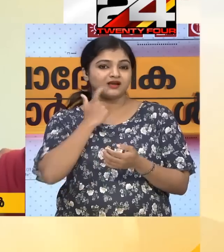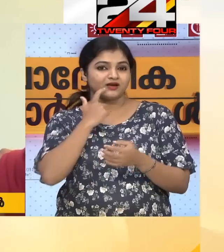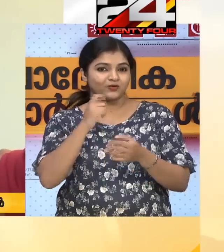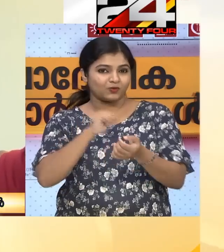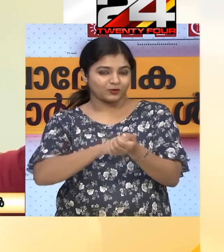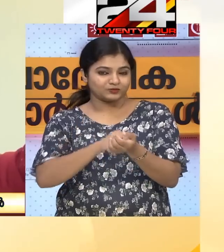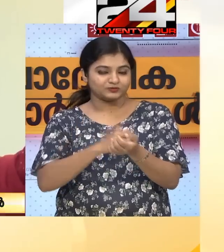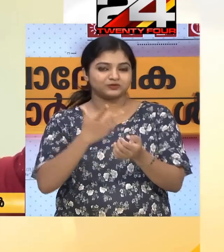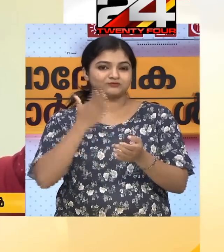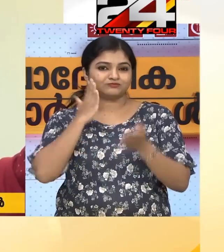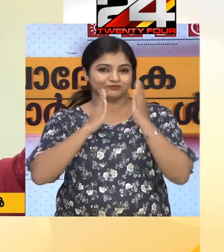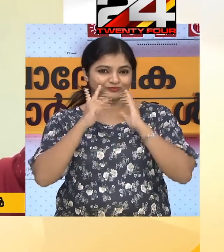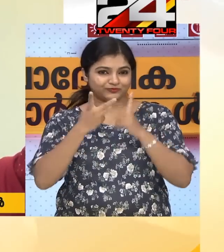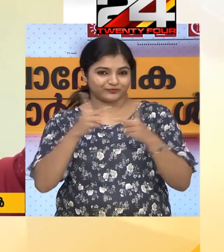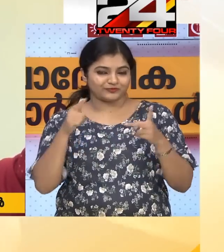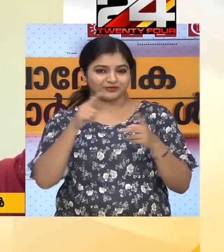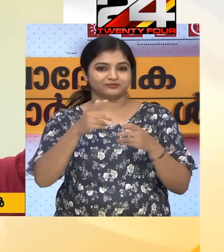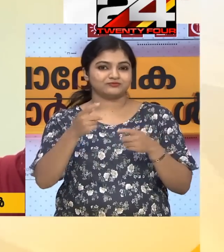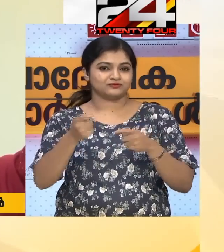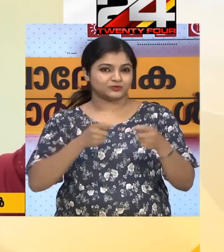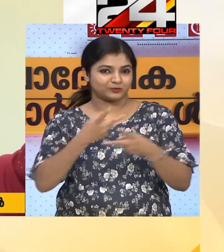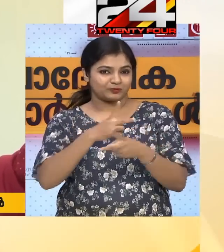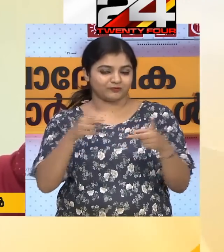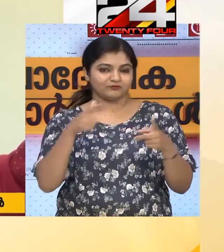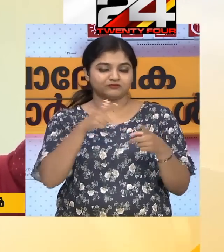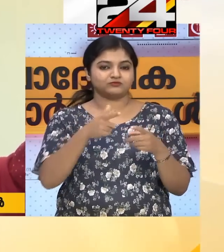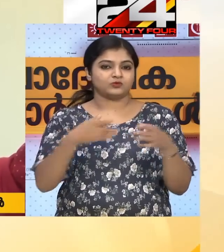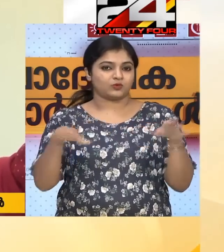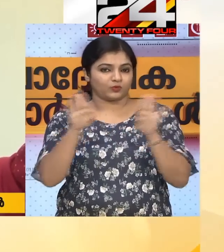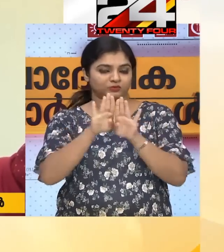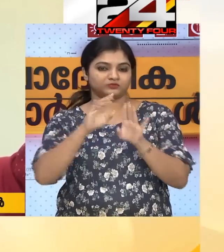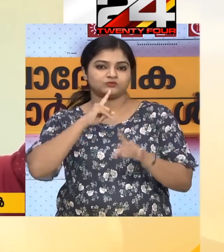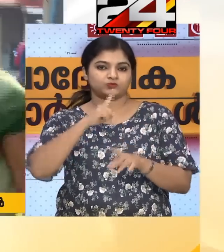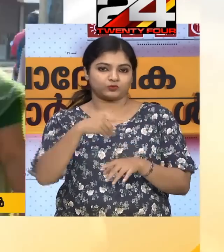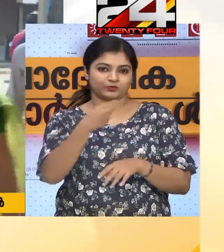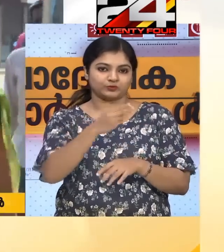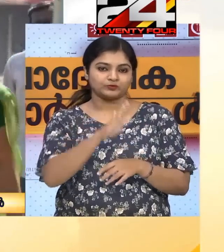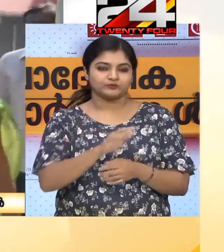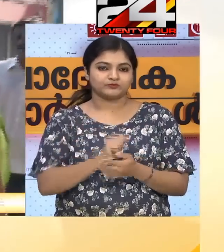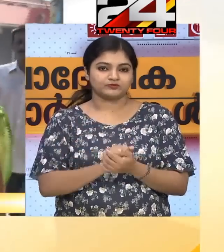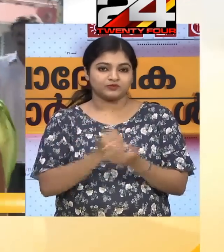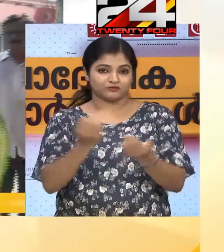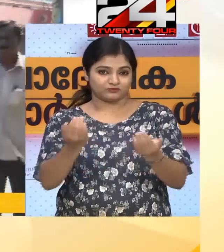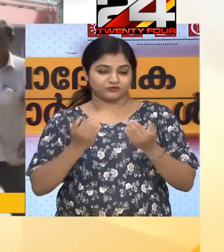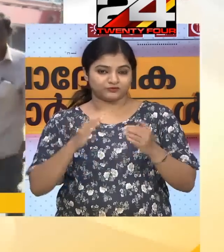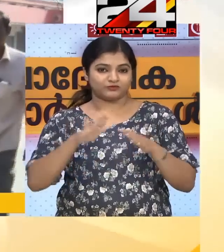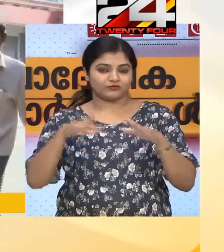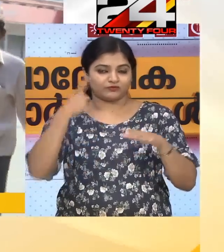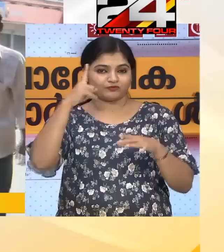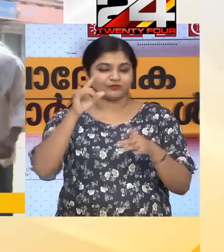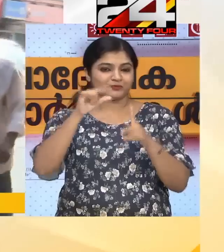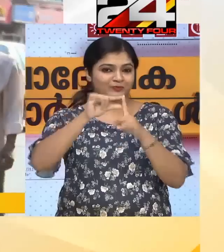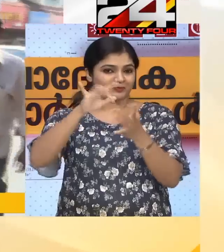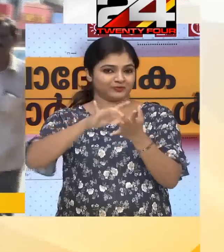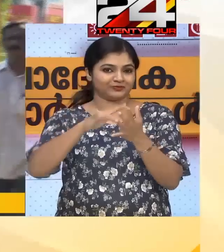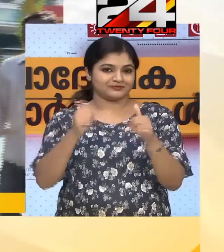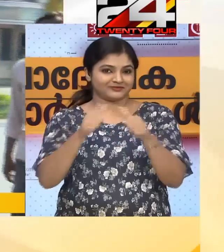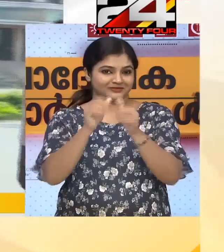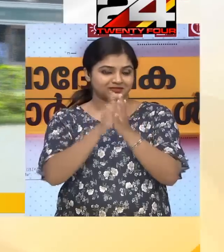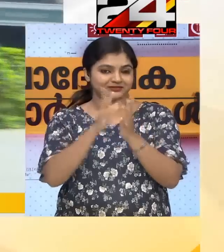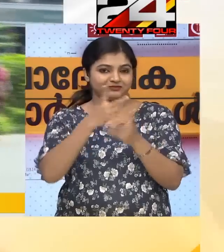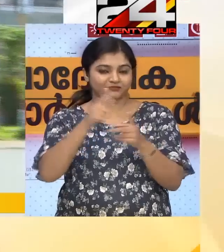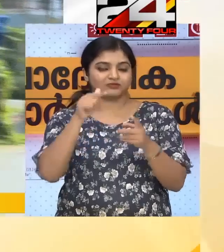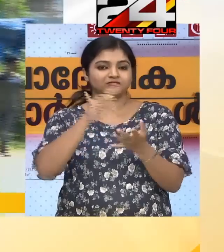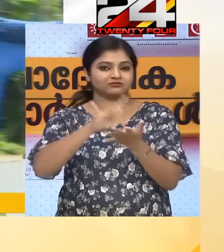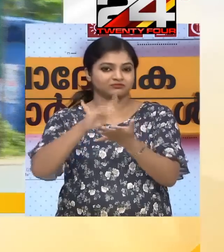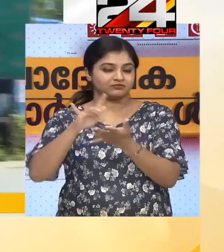പാർലറും ഒക്കെ കഴിയുന്നത്രയും ക്ലോസ് ചെയ്യണം എന്നുള്ളൊരു നിർദ്ദേശം കൊടുക്കാനും തീരുമാനമെടുത്തിട്ടുണ്ട്. സുരക്ഷ മുൻനിർത്തി പരിമലപ്പള്ളിയിലെ തീർത്ഥാടനവും നിരോധിച്ചു. ഇനിയൊരു